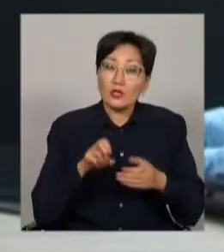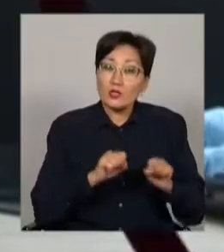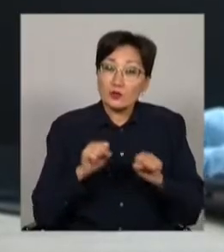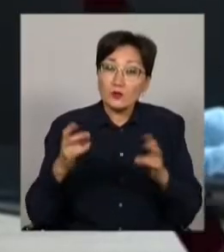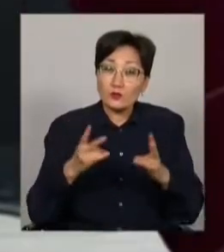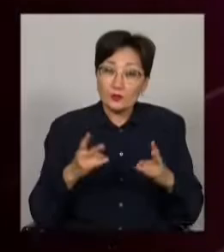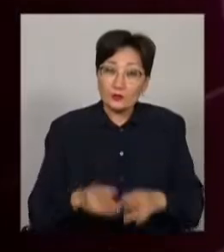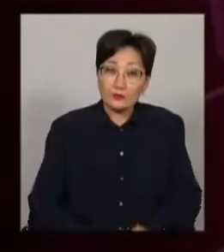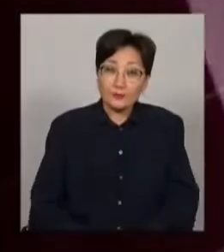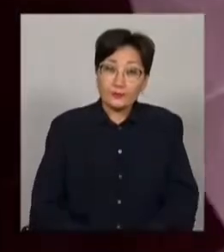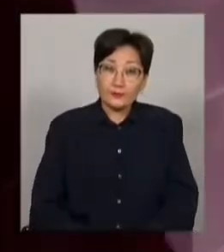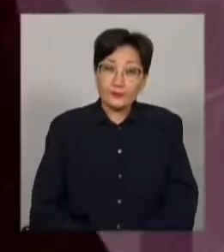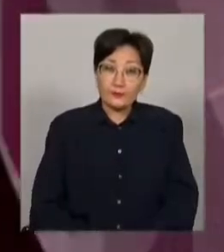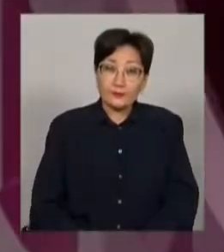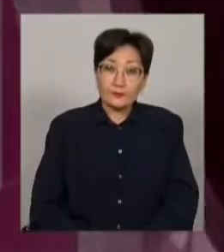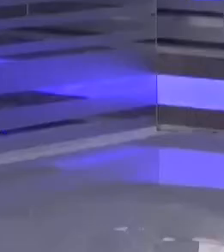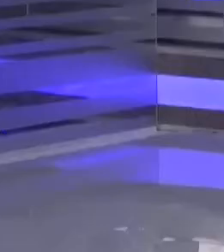жөн?